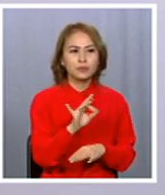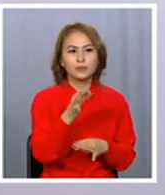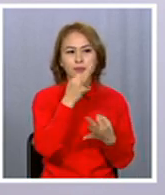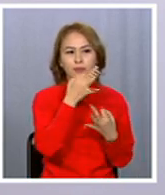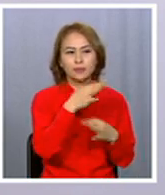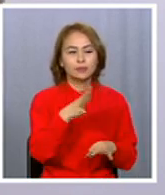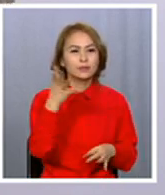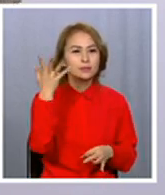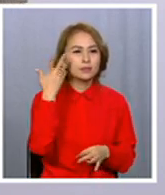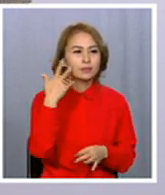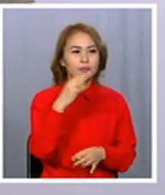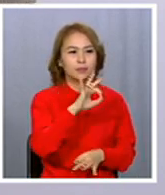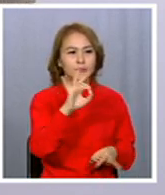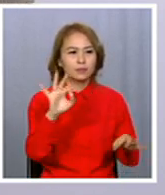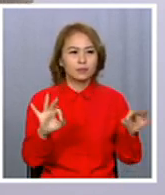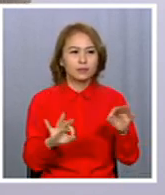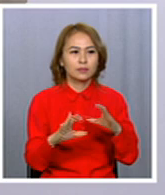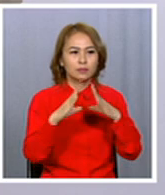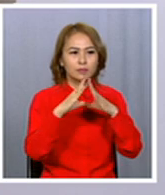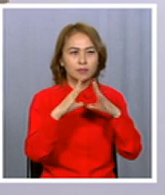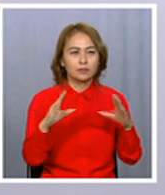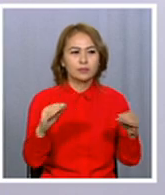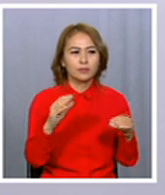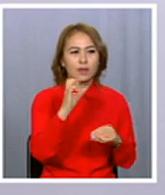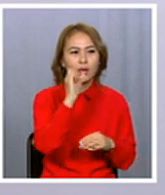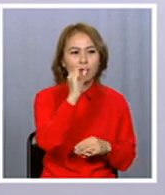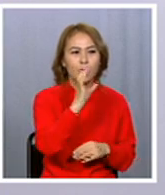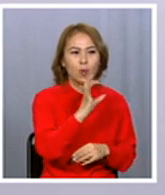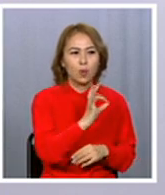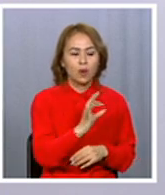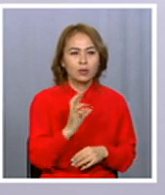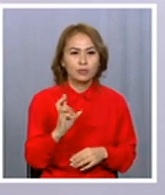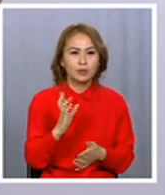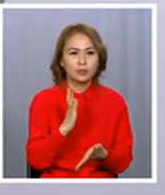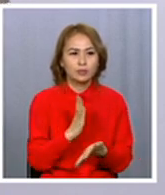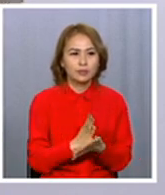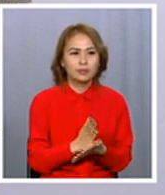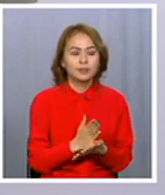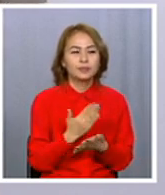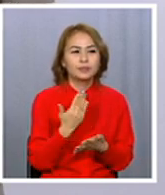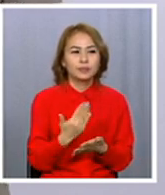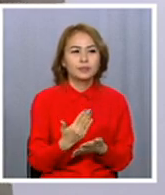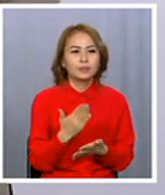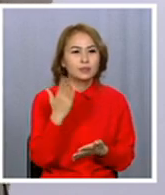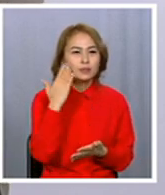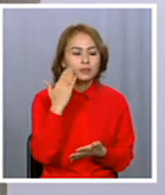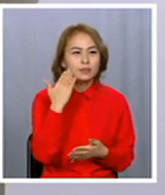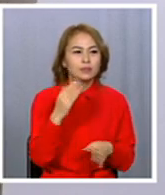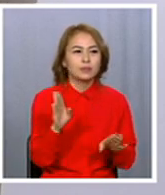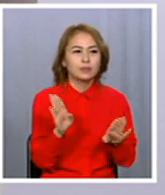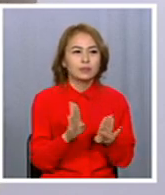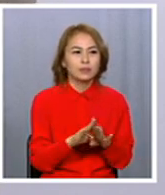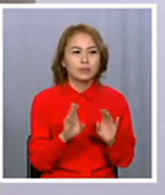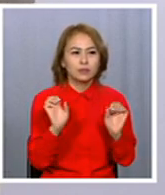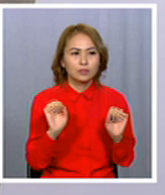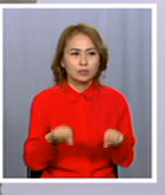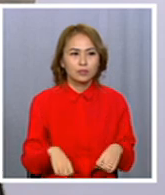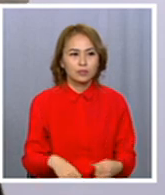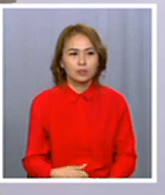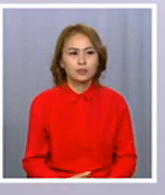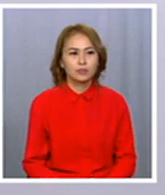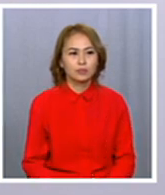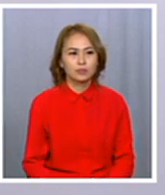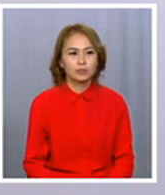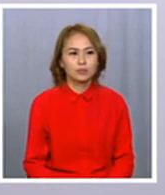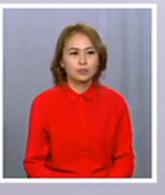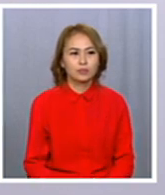өлшеген кезде, біз мысалы АОБ бұрышы берілсе, транспортирмен оңай түрде өлше аламыз. Оның балар